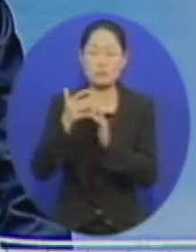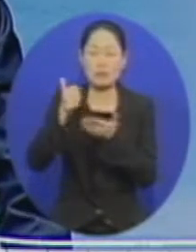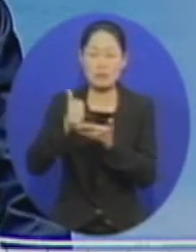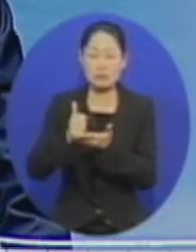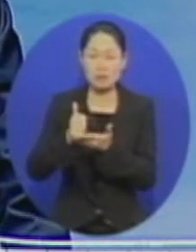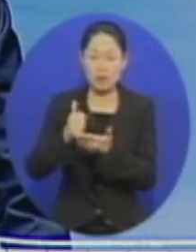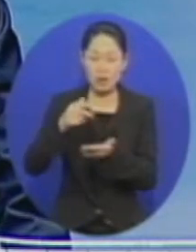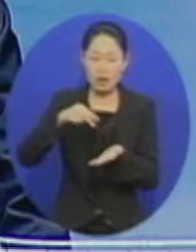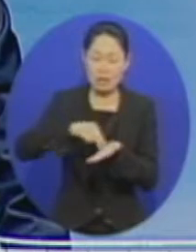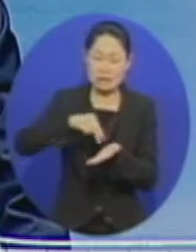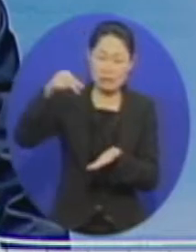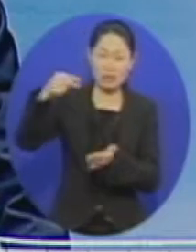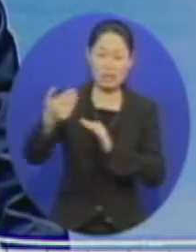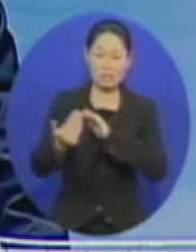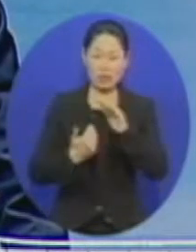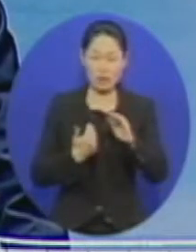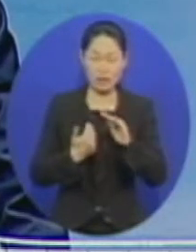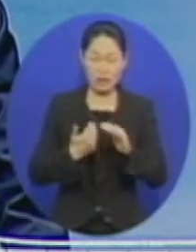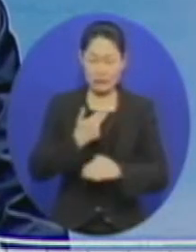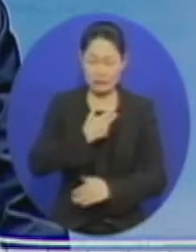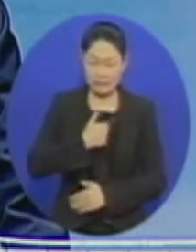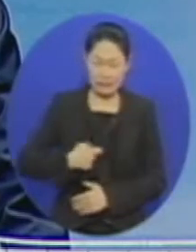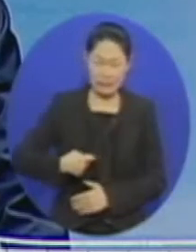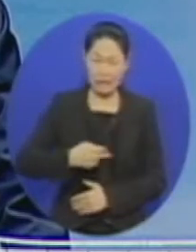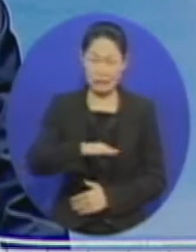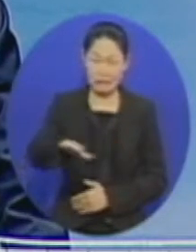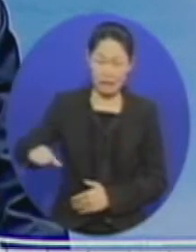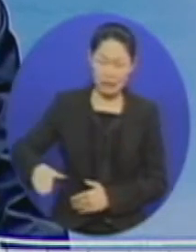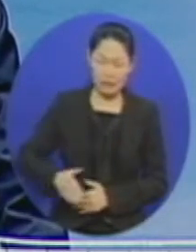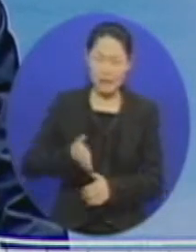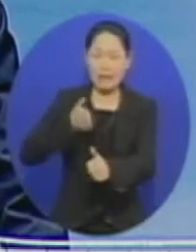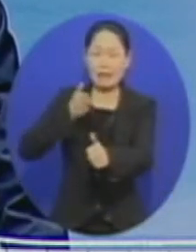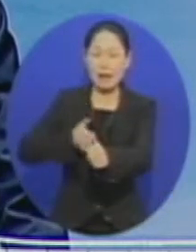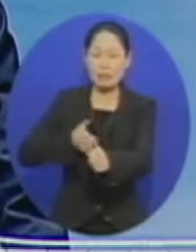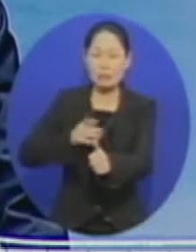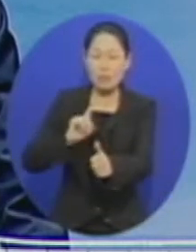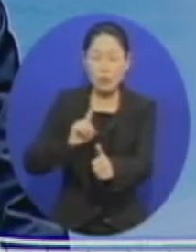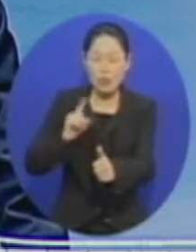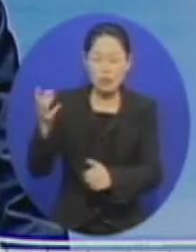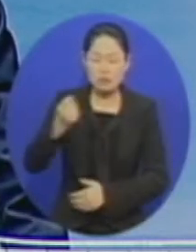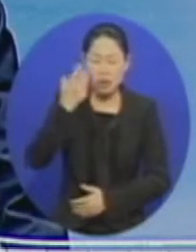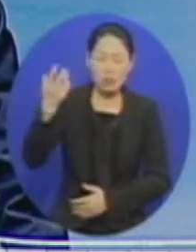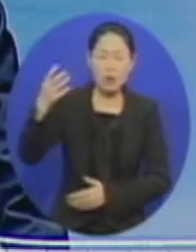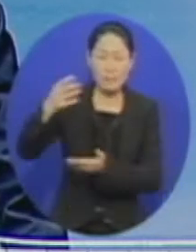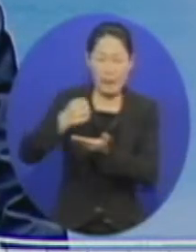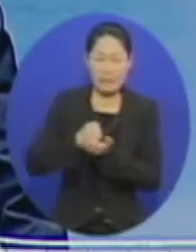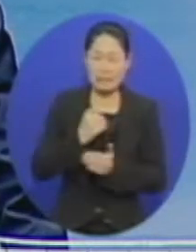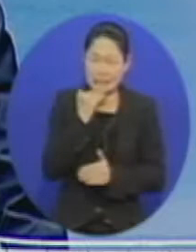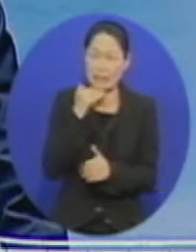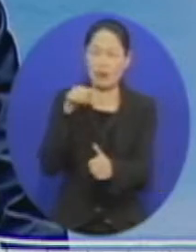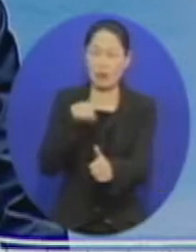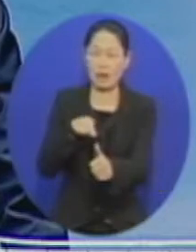승천하시기 전에 제자들에게 당부하셨습니다 성령 받기를 기다리라고